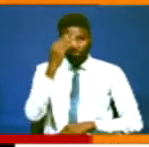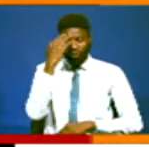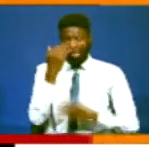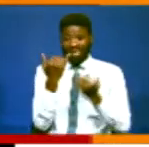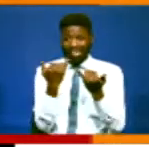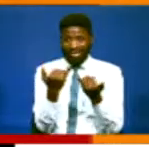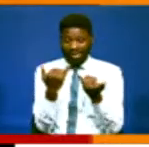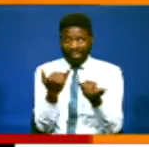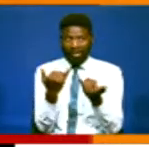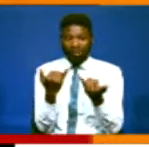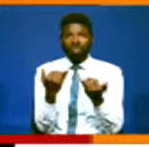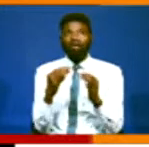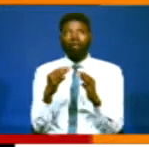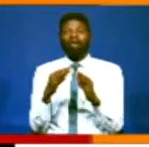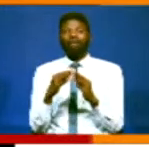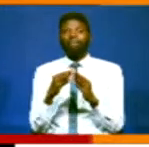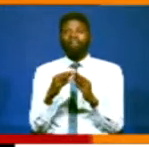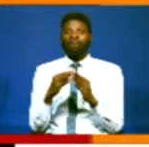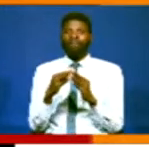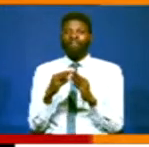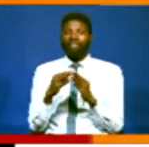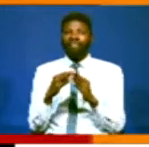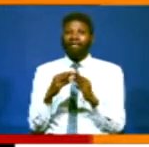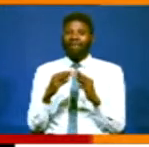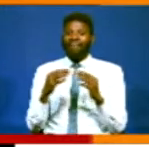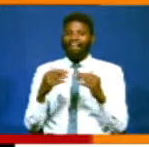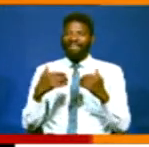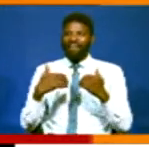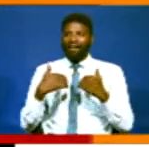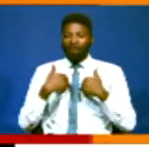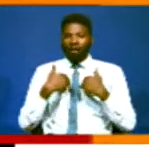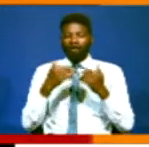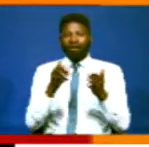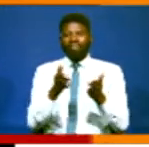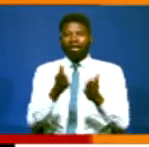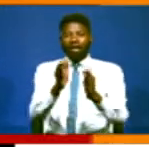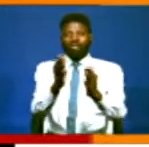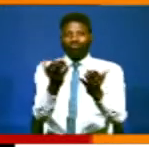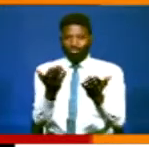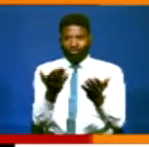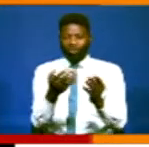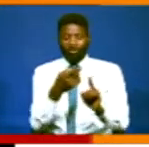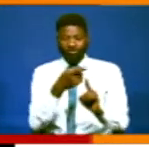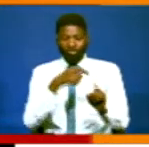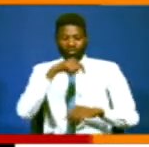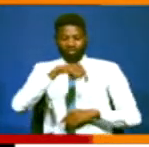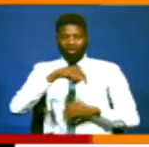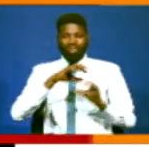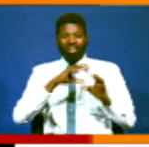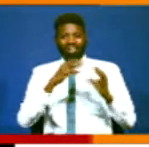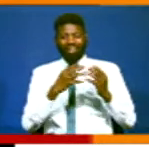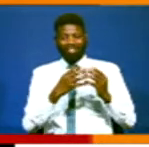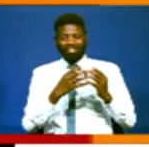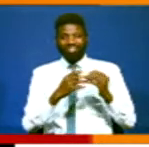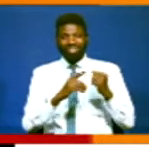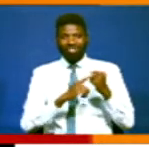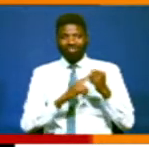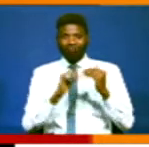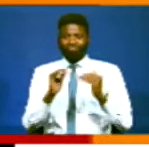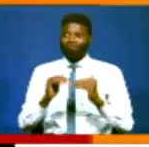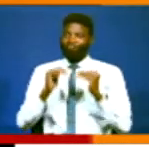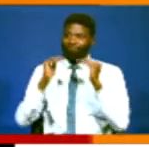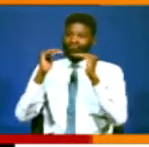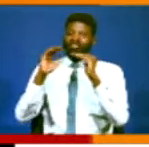angalau kuna dira kwamba hao wanafunzi wanatoka grade ya 6 wakiingia grade ya 7 katika shule zao za